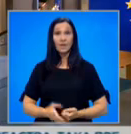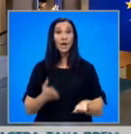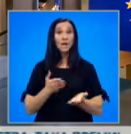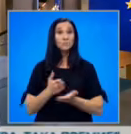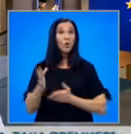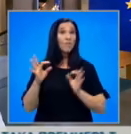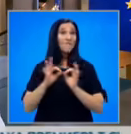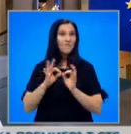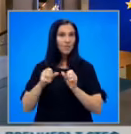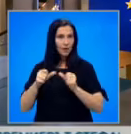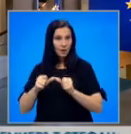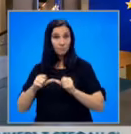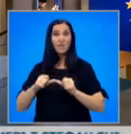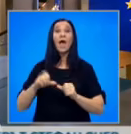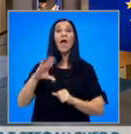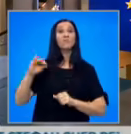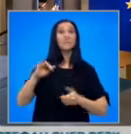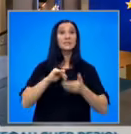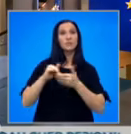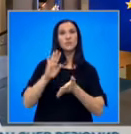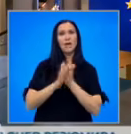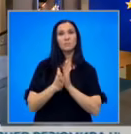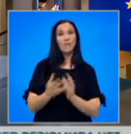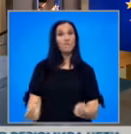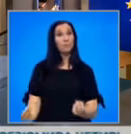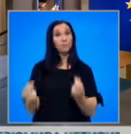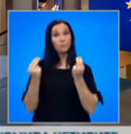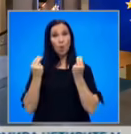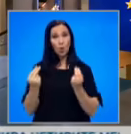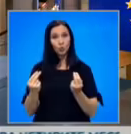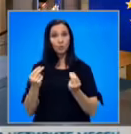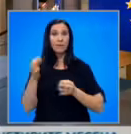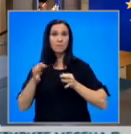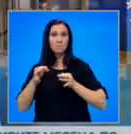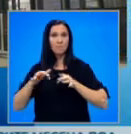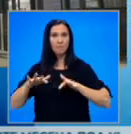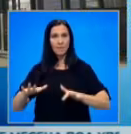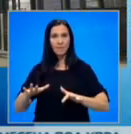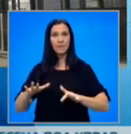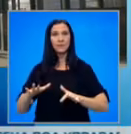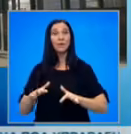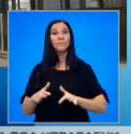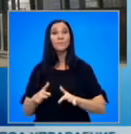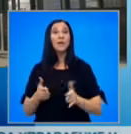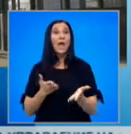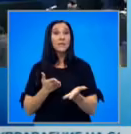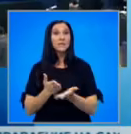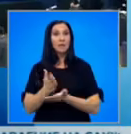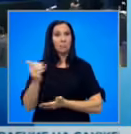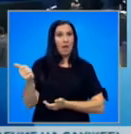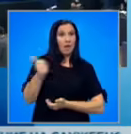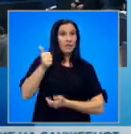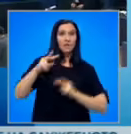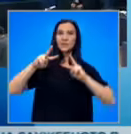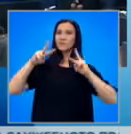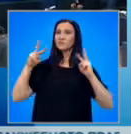Според фон дер Лайен, като цяло Европейският съюз се е справил много добре с пандемията и е сред лидерите в света